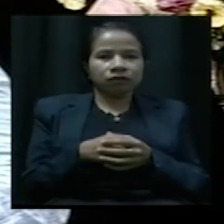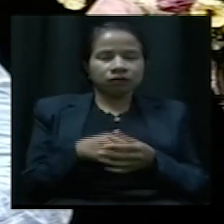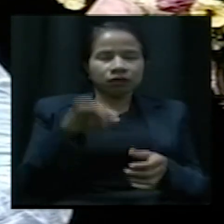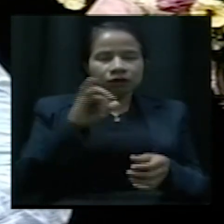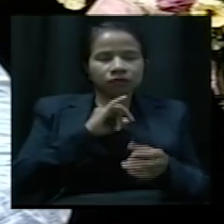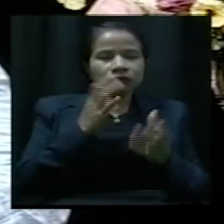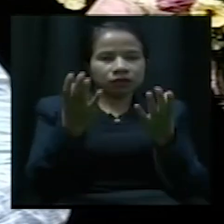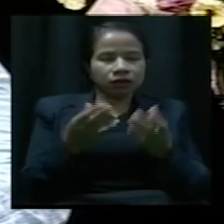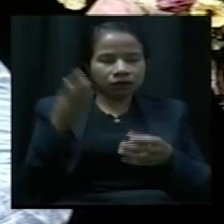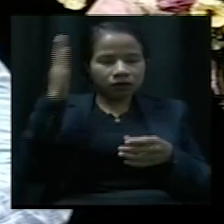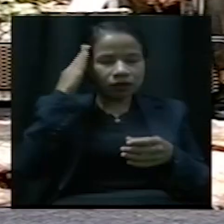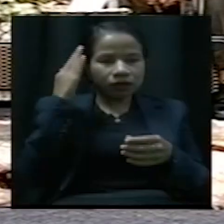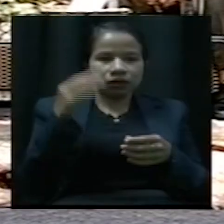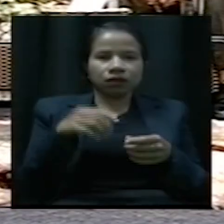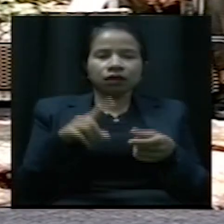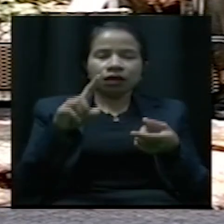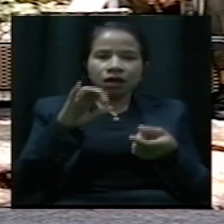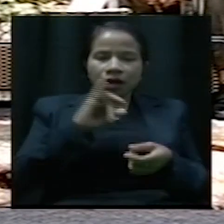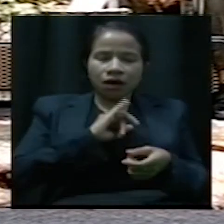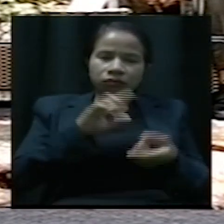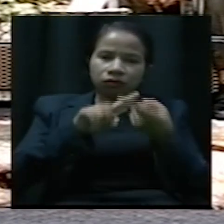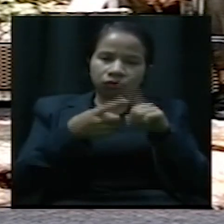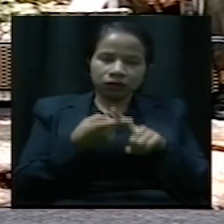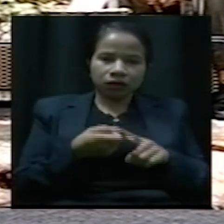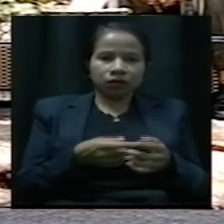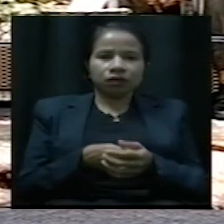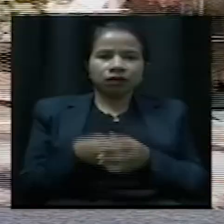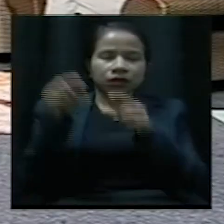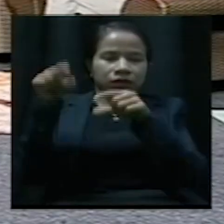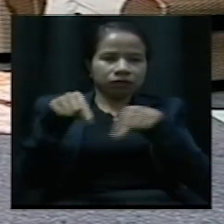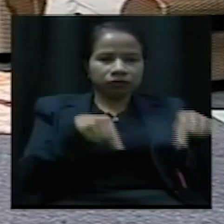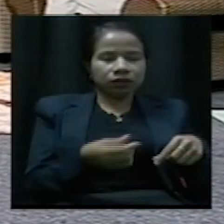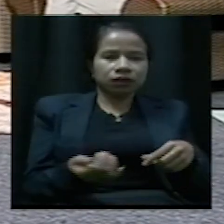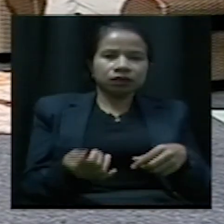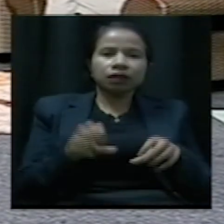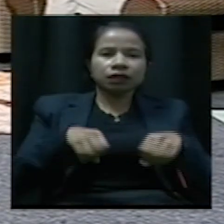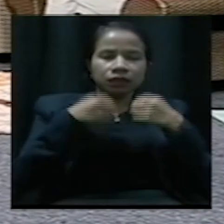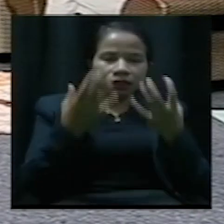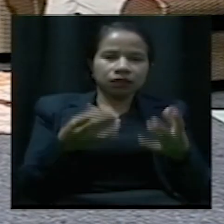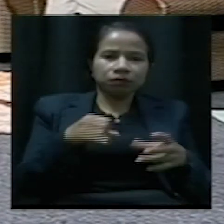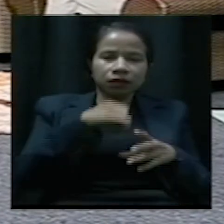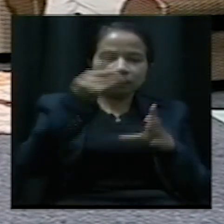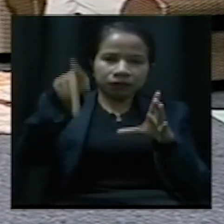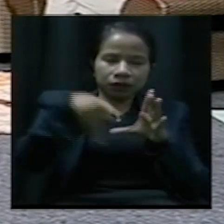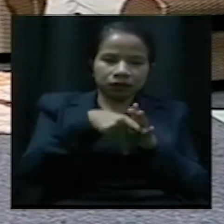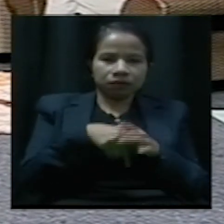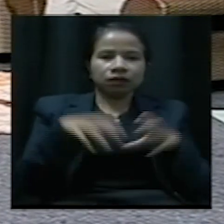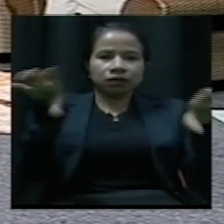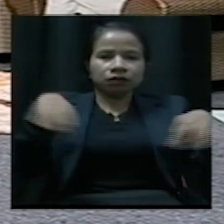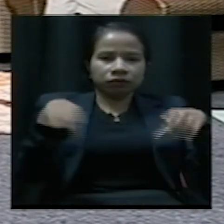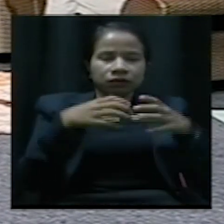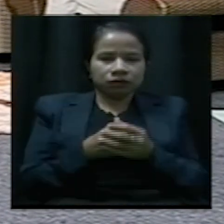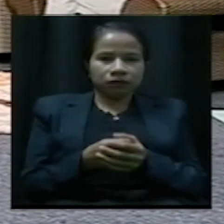hakar hatene maju minus ema hone kolega defisiensia hirama involvio na iha kampo de